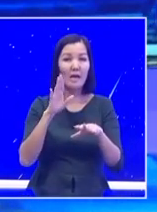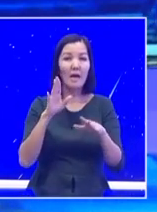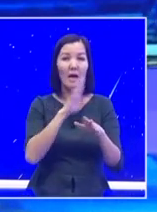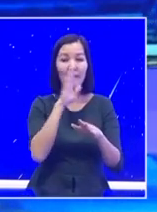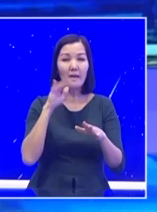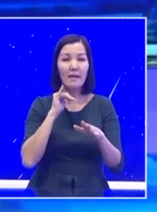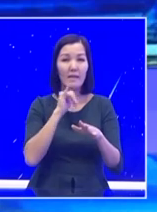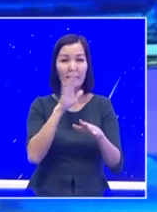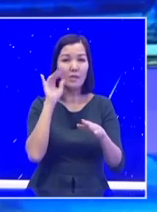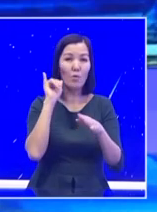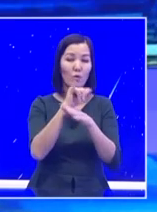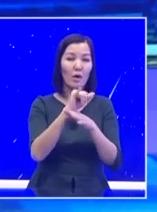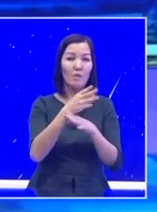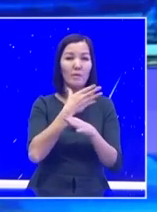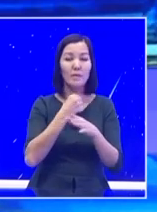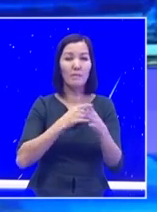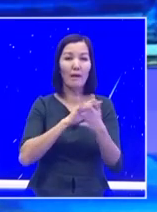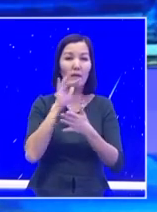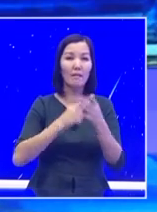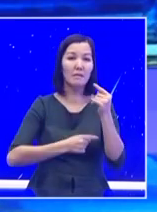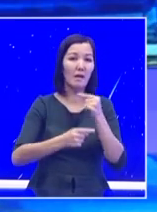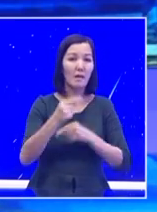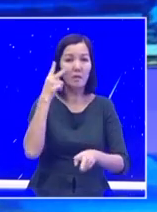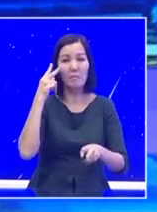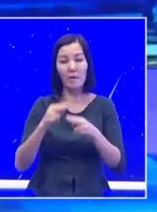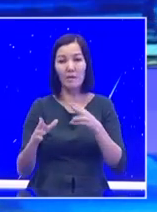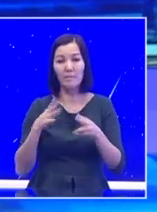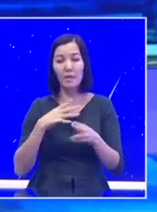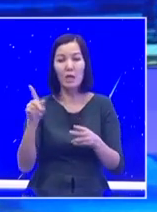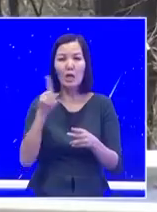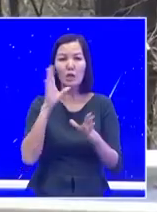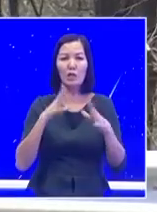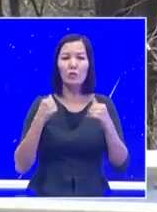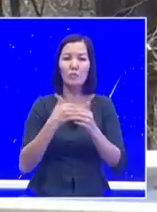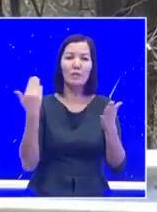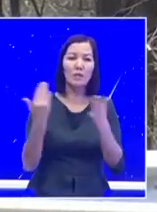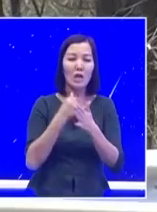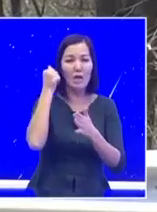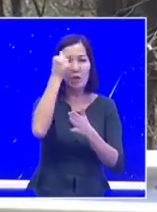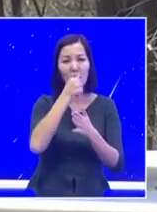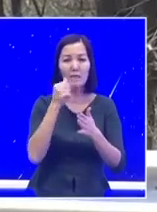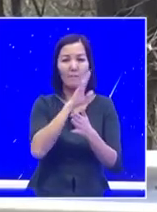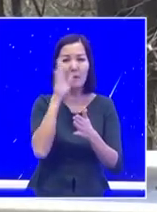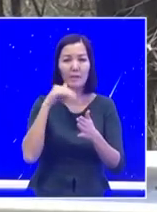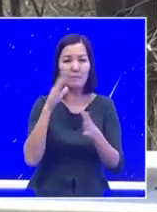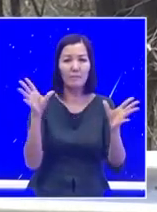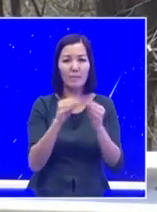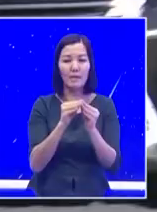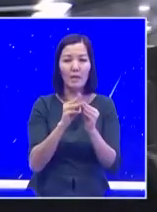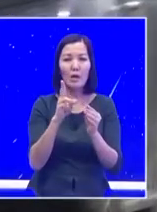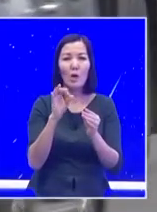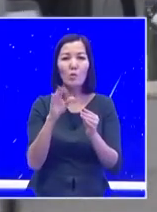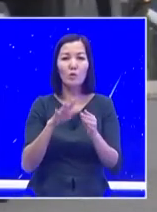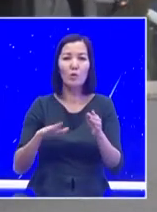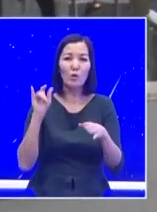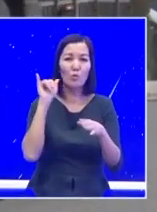барып, Семей қаласына қайта шыққан бағытта жоғалып кеткен. Жас отбасы жаңа жылда ата-анасымен бірге қарсы алуға Көксу ауданына қонаққа